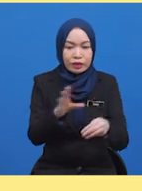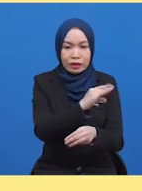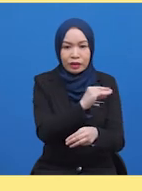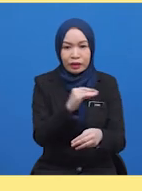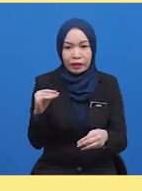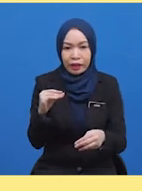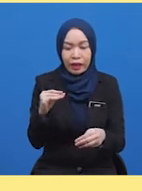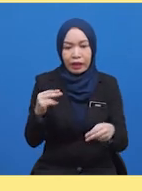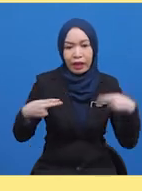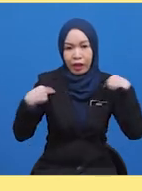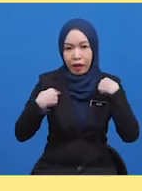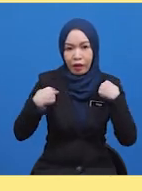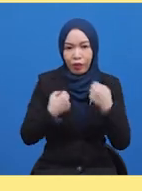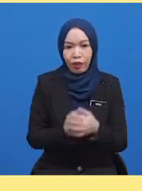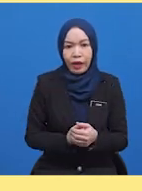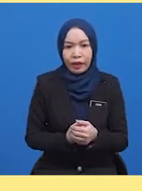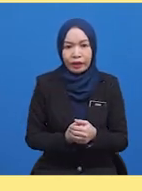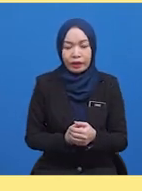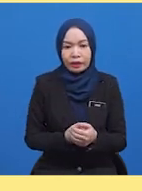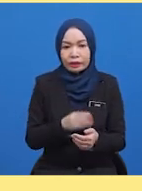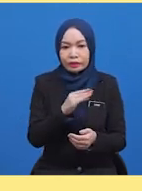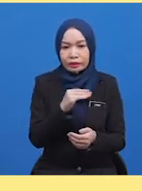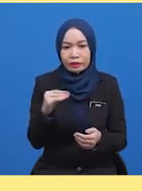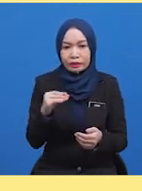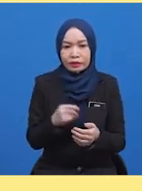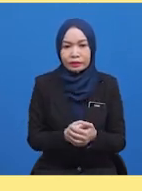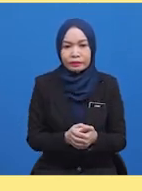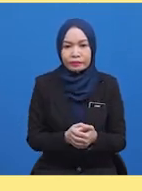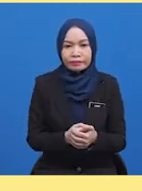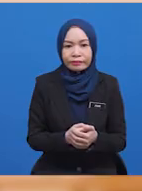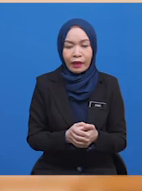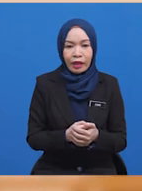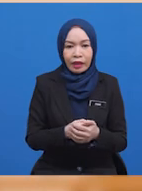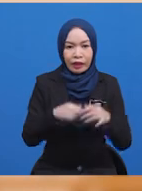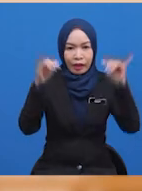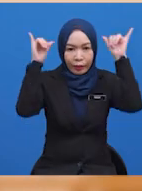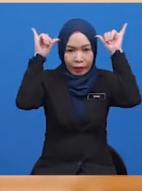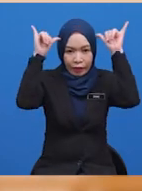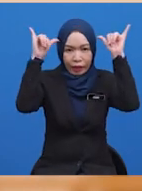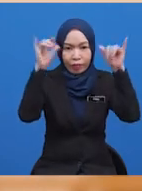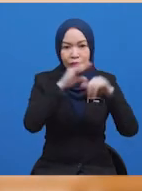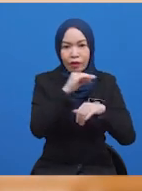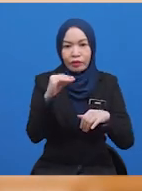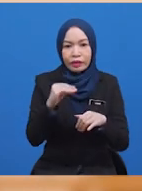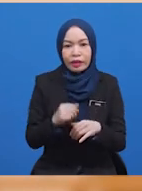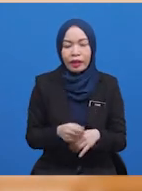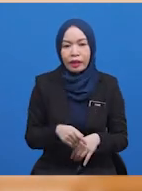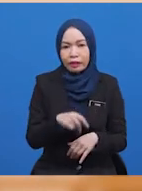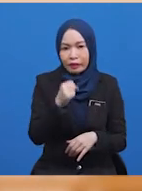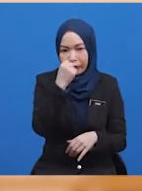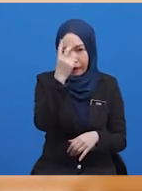bahwa dptsi ekor kambing dan tuyoq Seekor kerbau beruntung sangatlah sayang